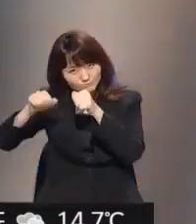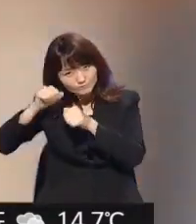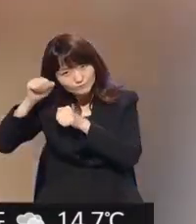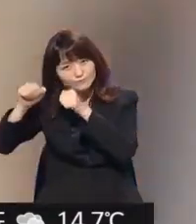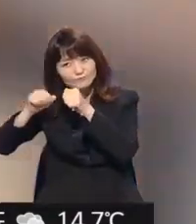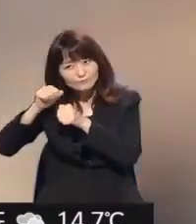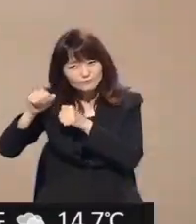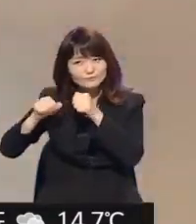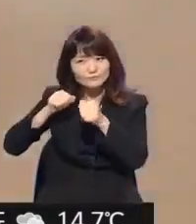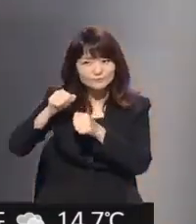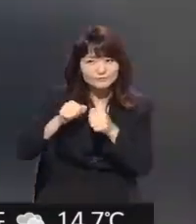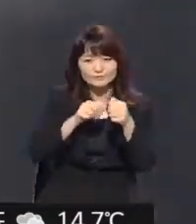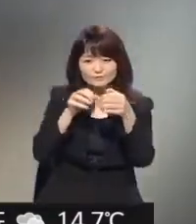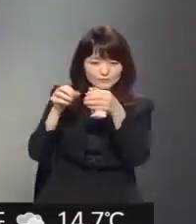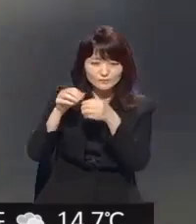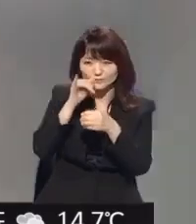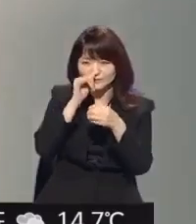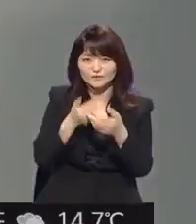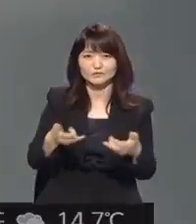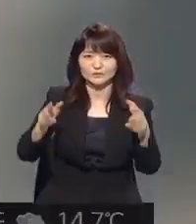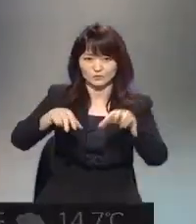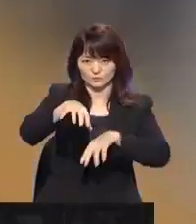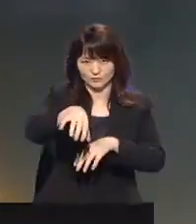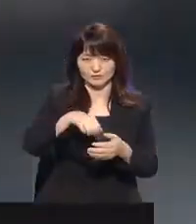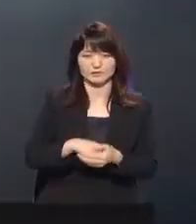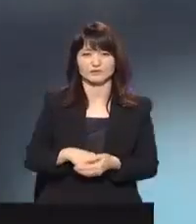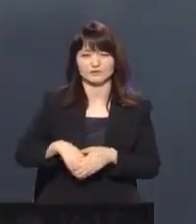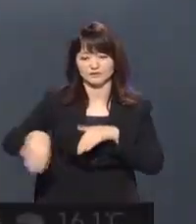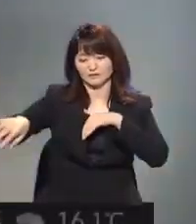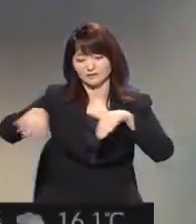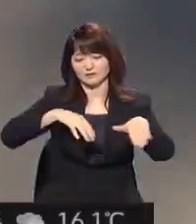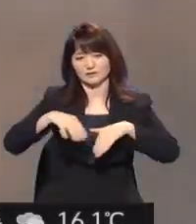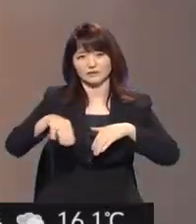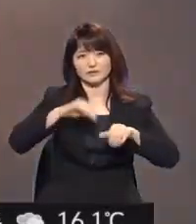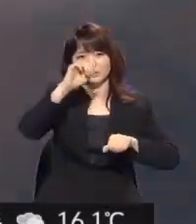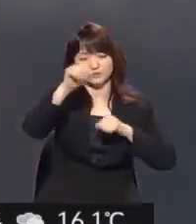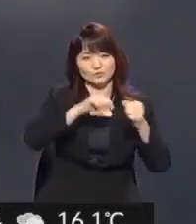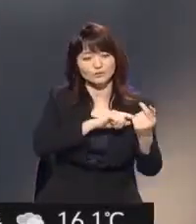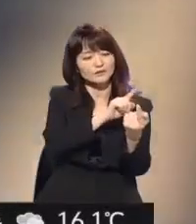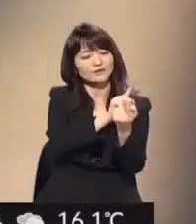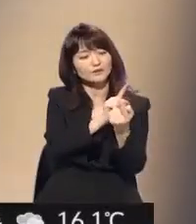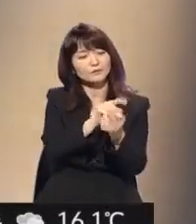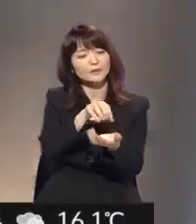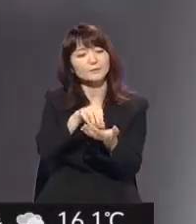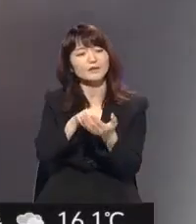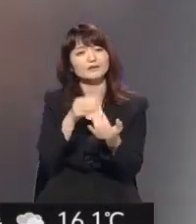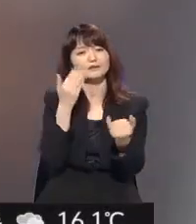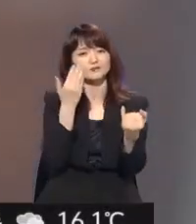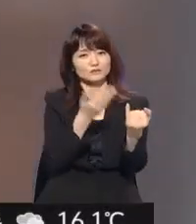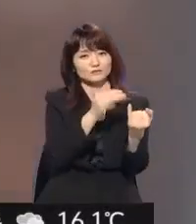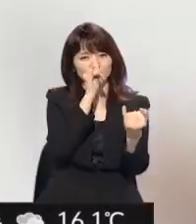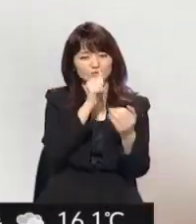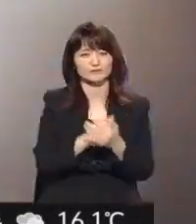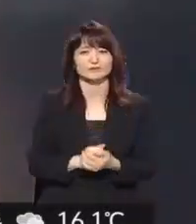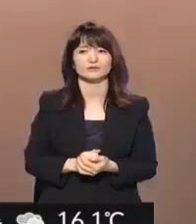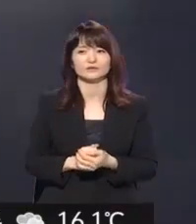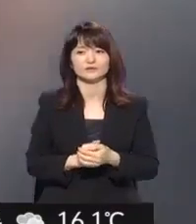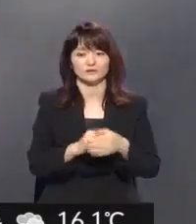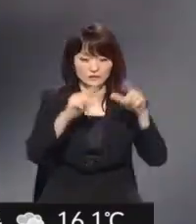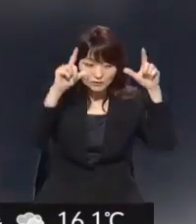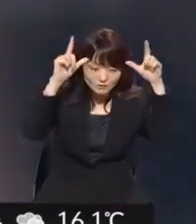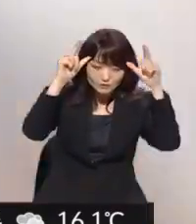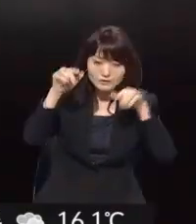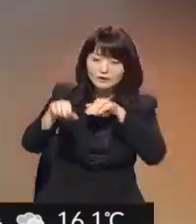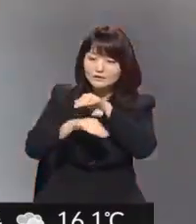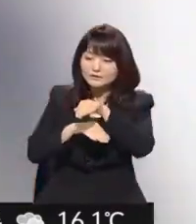있는 공원입니다. 길에서 만난 동물들에게 빵을 건네주면 저렇게 체험을 할 수 있다고 합니다. 소들도 차랑 사람을 무서워하지 않고